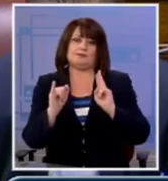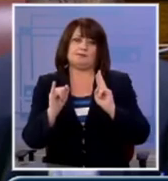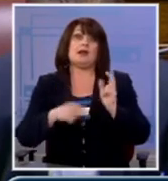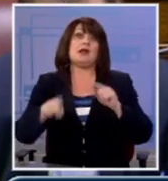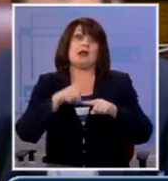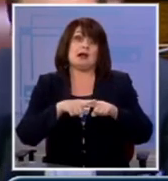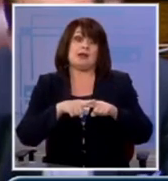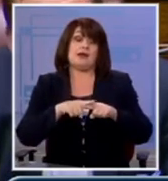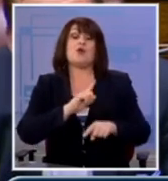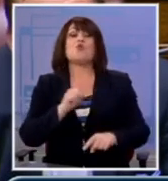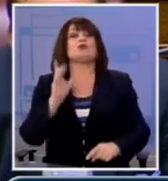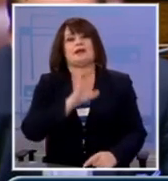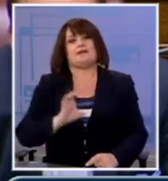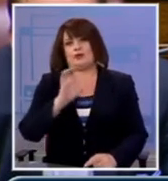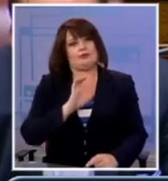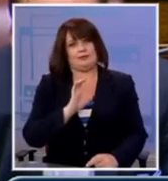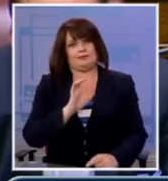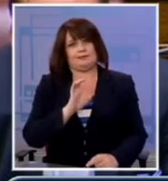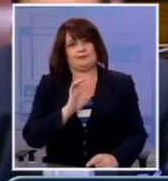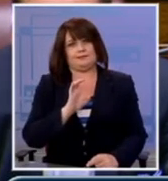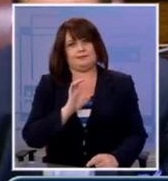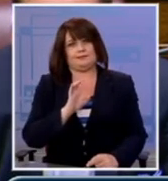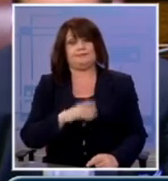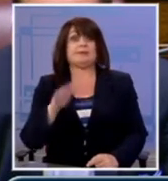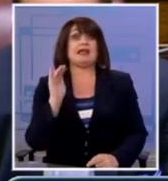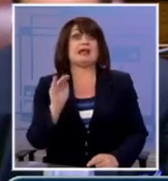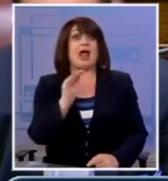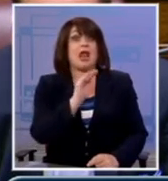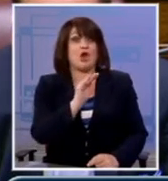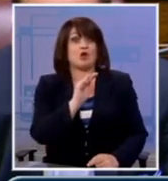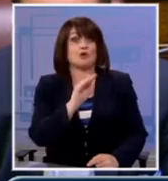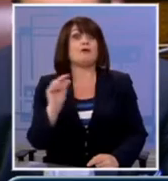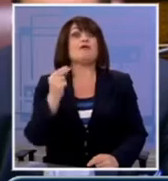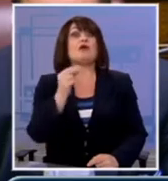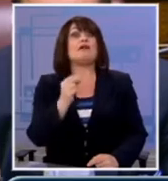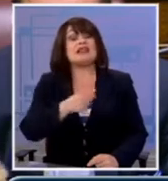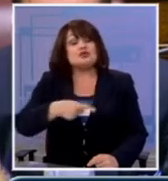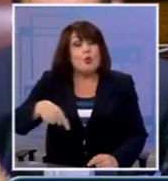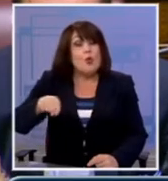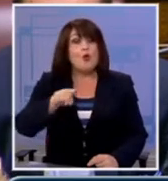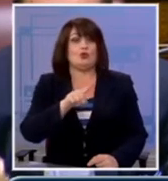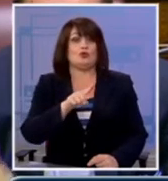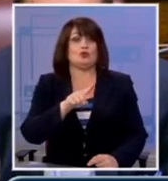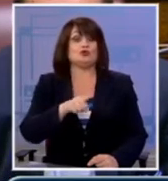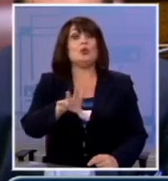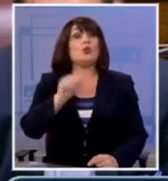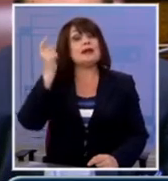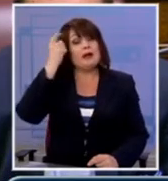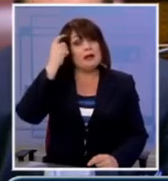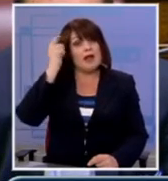την Ελλάδα, ούτε για την Ευρώπη. Καλό τους συναδέλφους βουλευτές όλους να αντιληφθούν